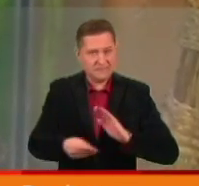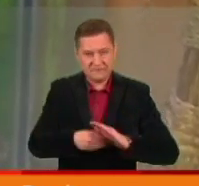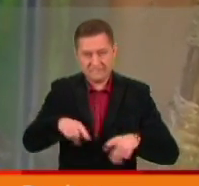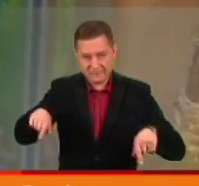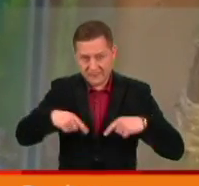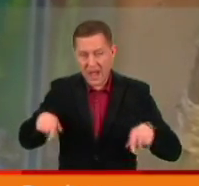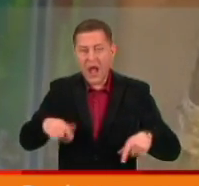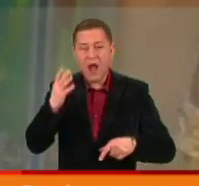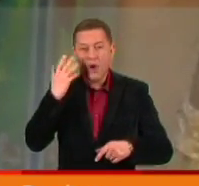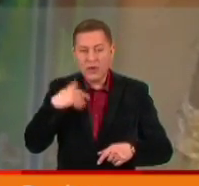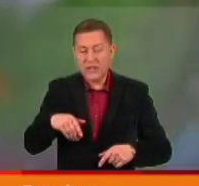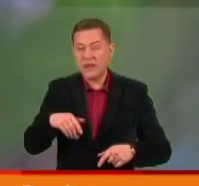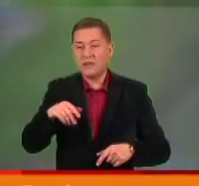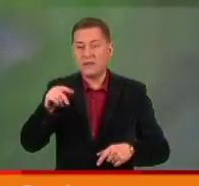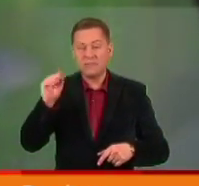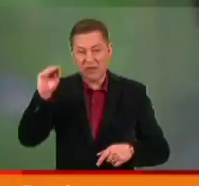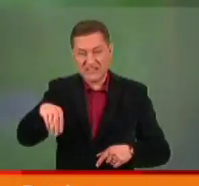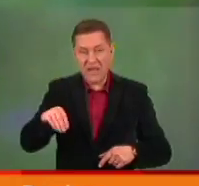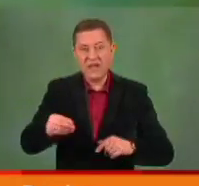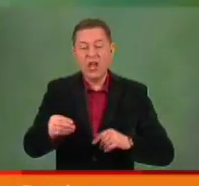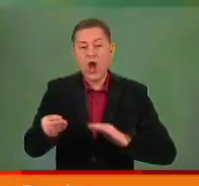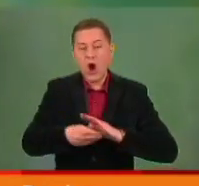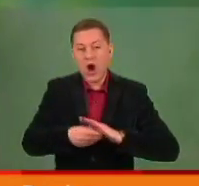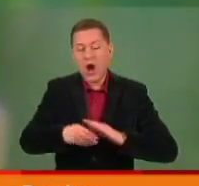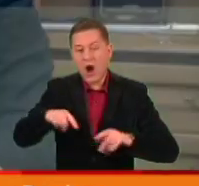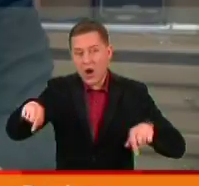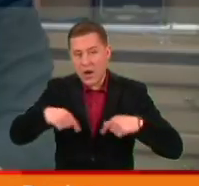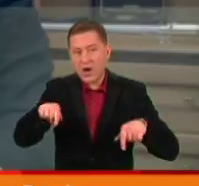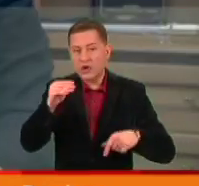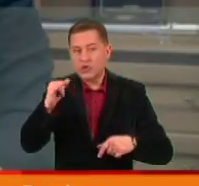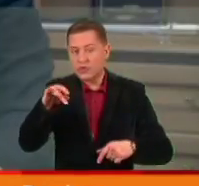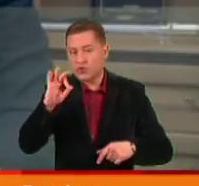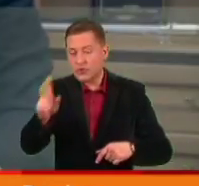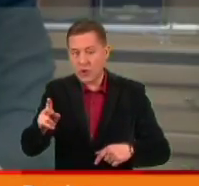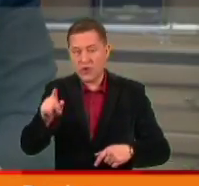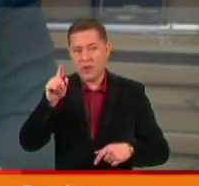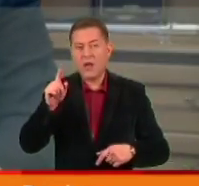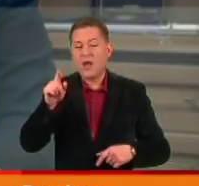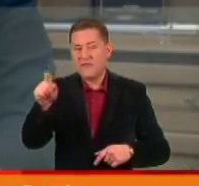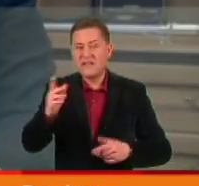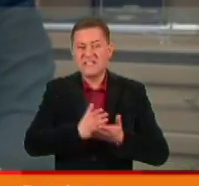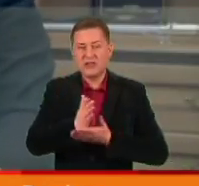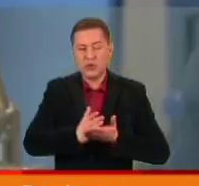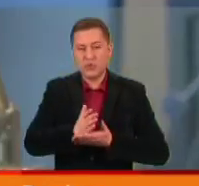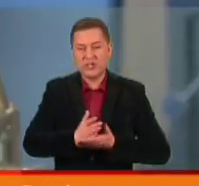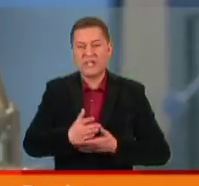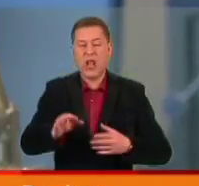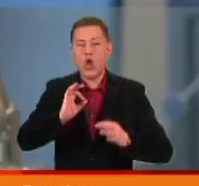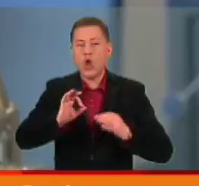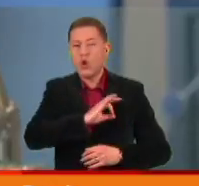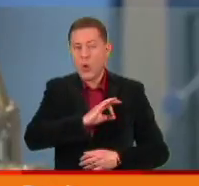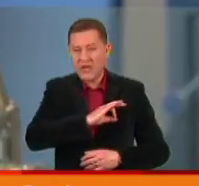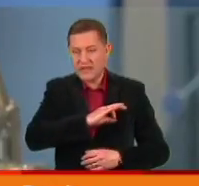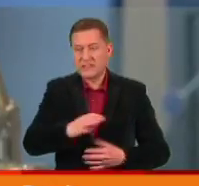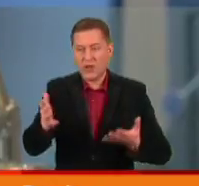кабінеті Холодницького заговорили рибки, сам він наче води в рота набрав. Та нині заслужений юрист на тлі генеральських погонів, отриманих